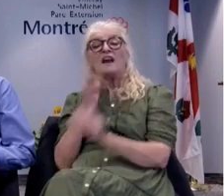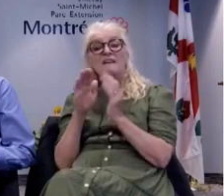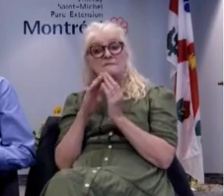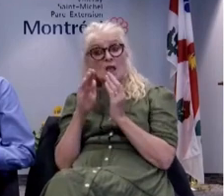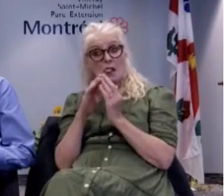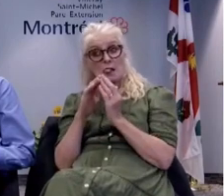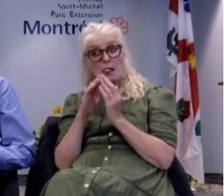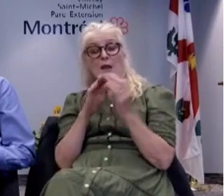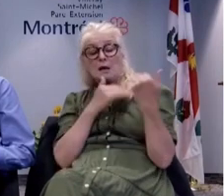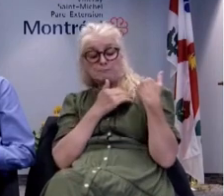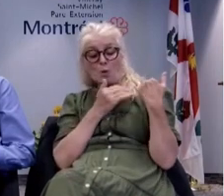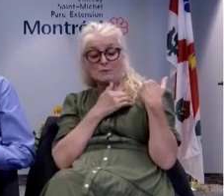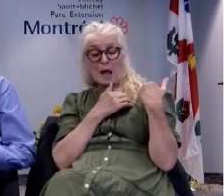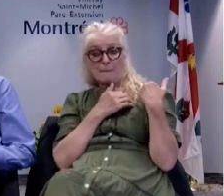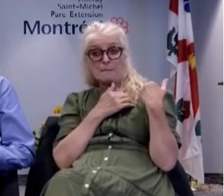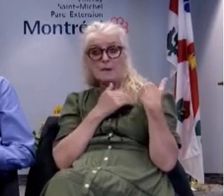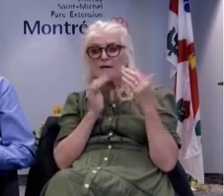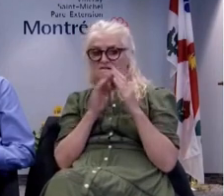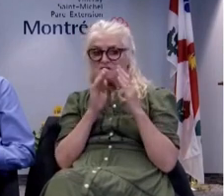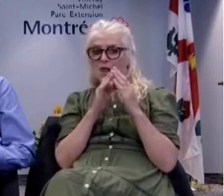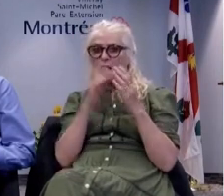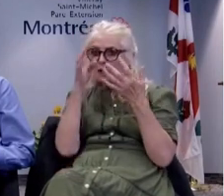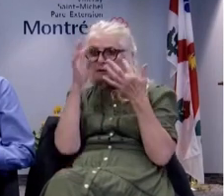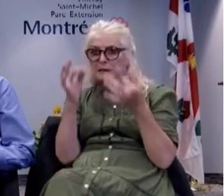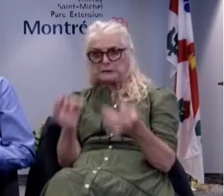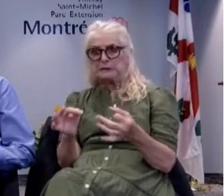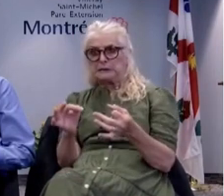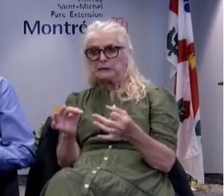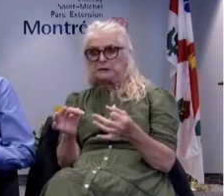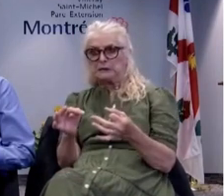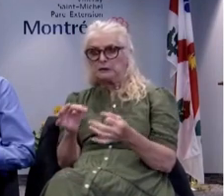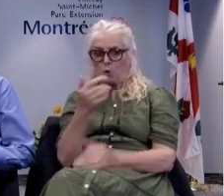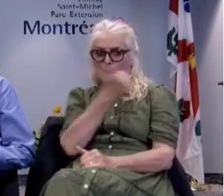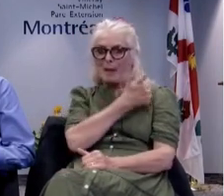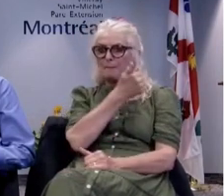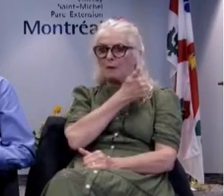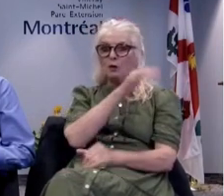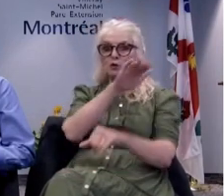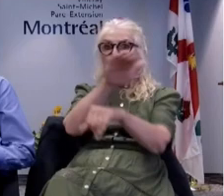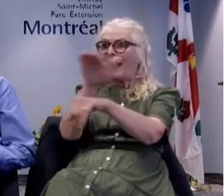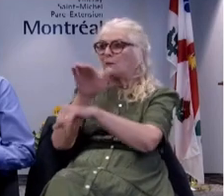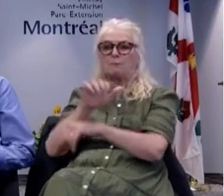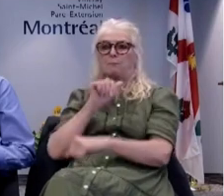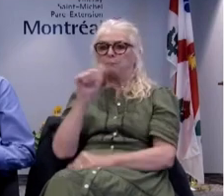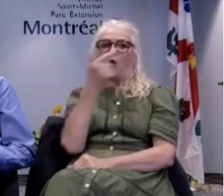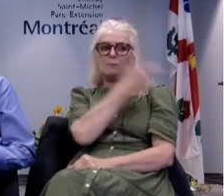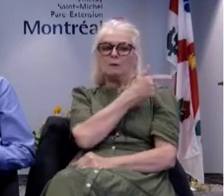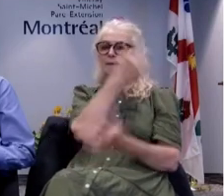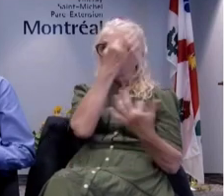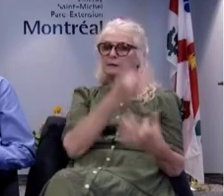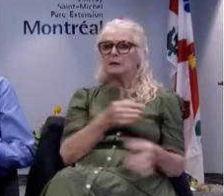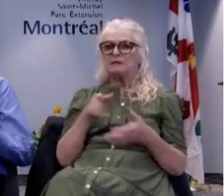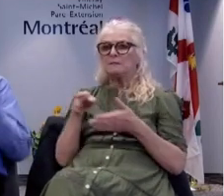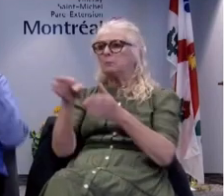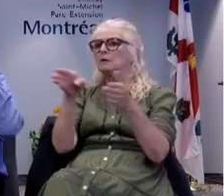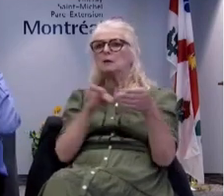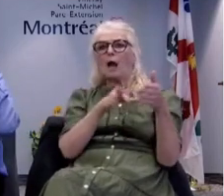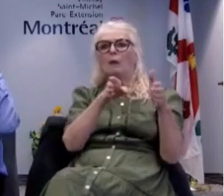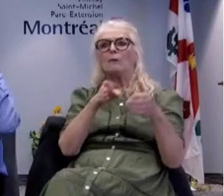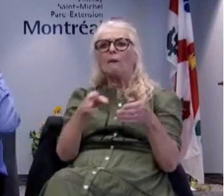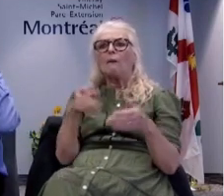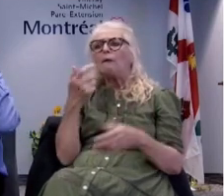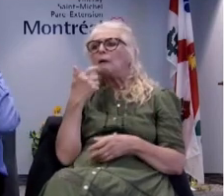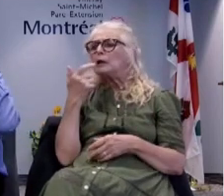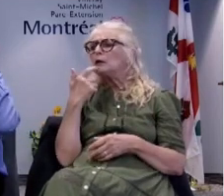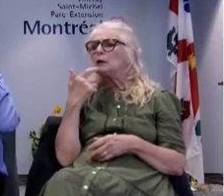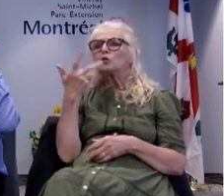responsabilité parce que la Ville a décidé de façon unilatérale d'installer des pistes cyclables pour je ne sais pas combien de cyclistes. 3 par